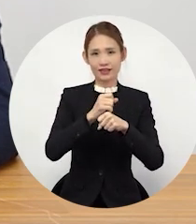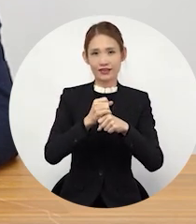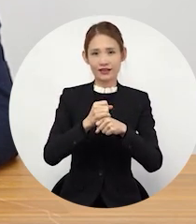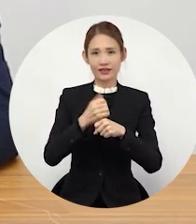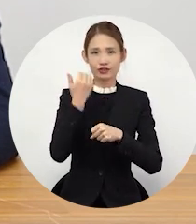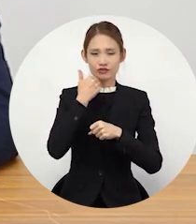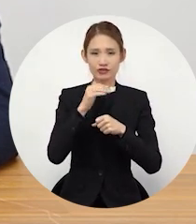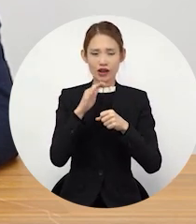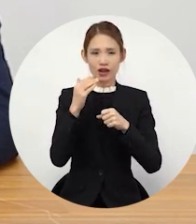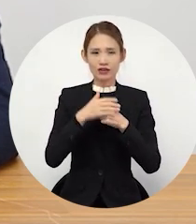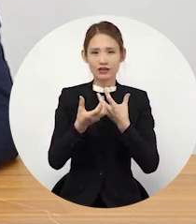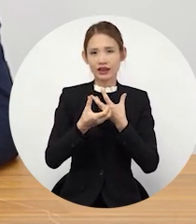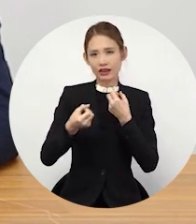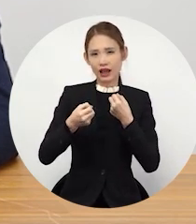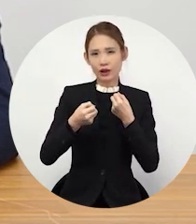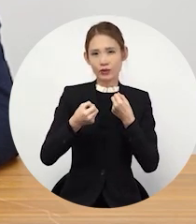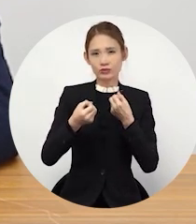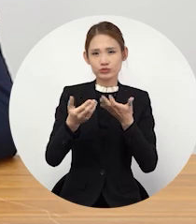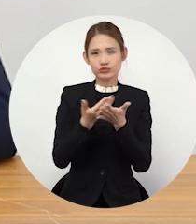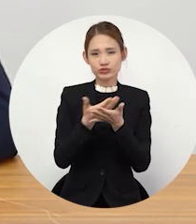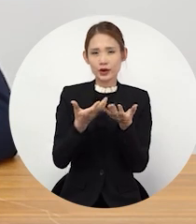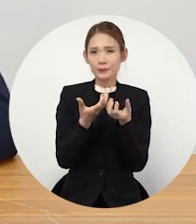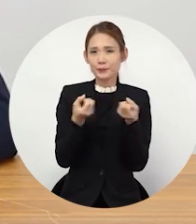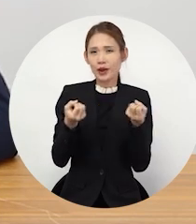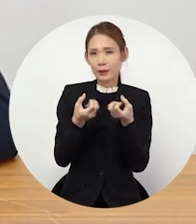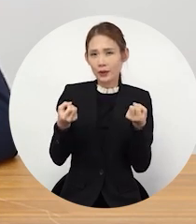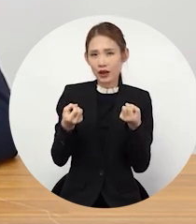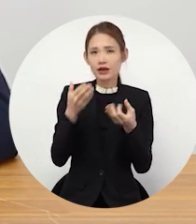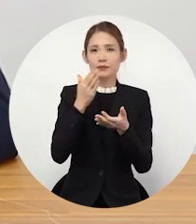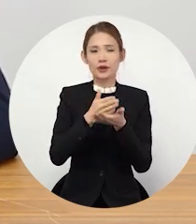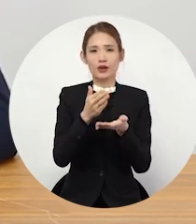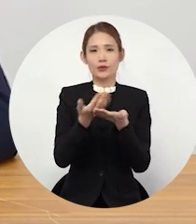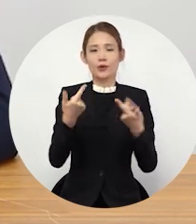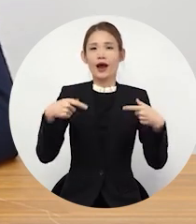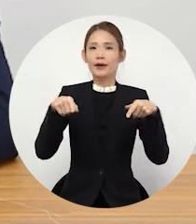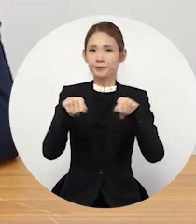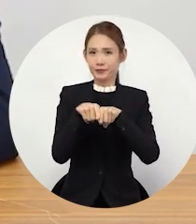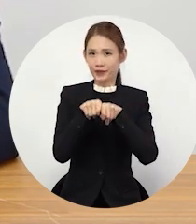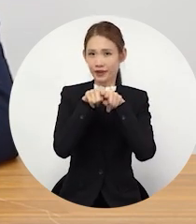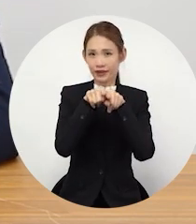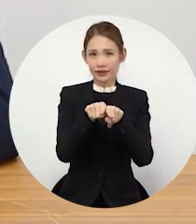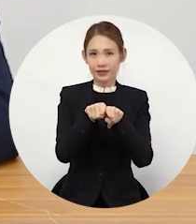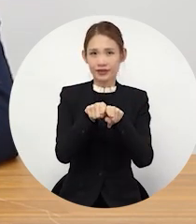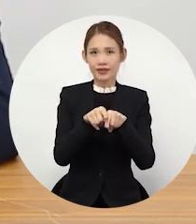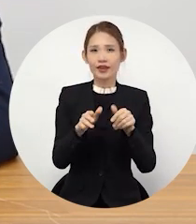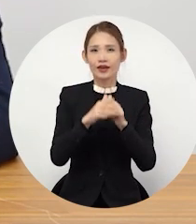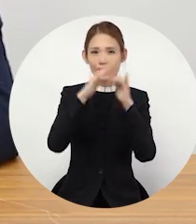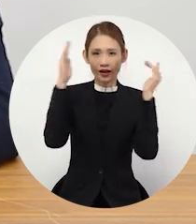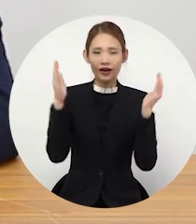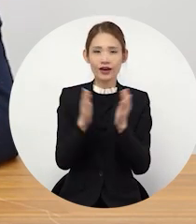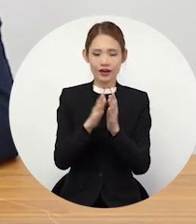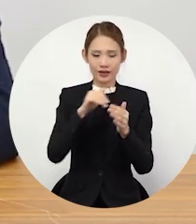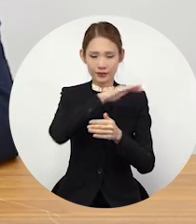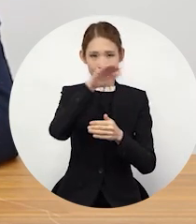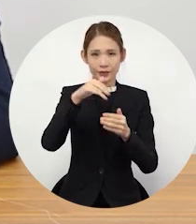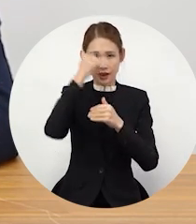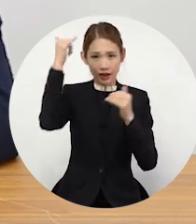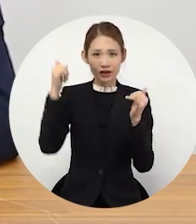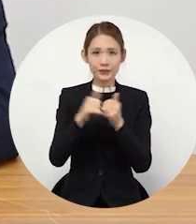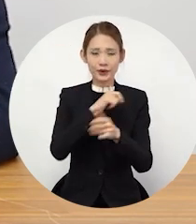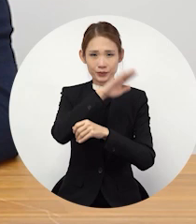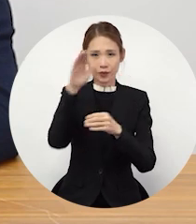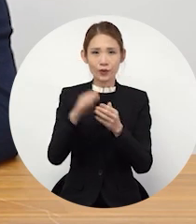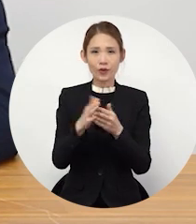거. 누군가를 낙오시키고 이렇게 따로 분리하는 것보다는 맞아요. 함께 한다라는 게 어쨌든 우리 사회에